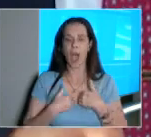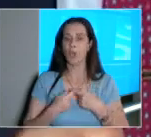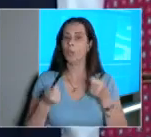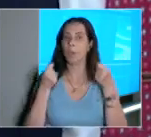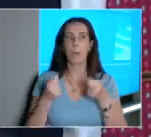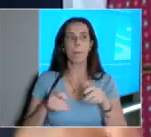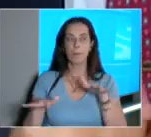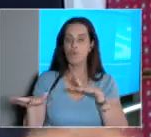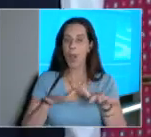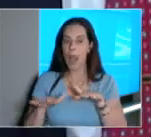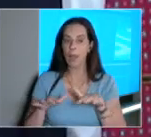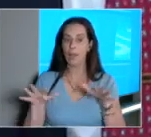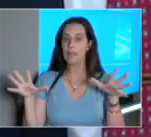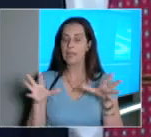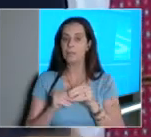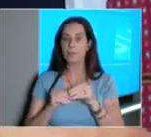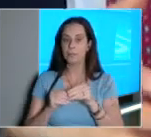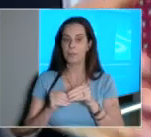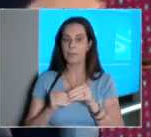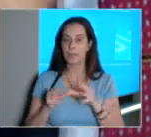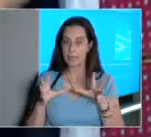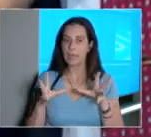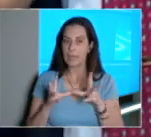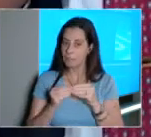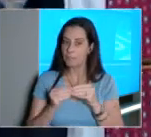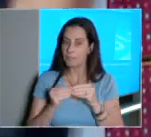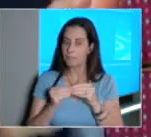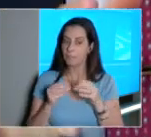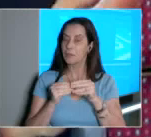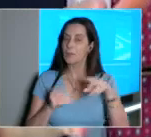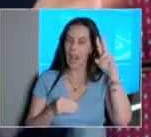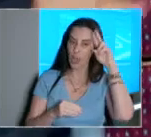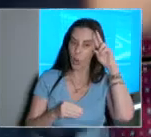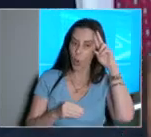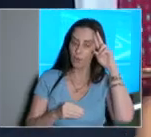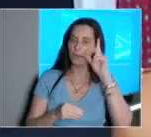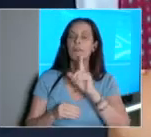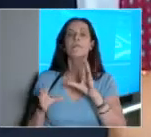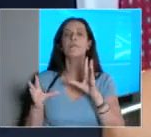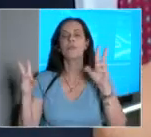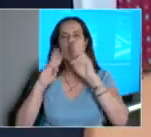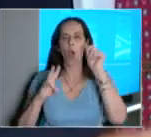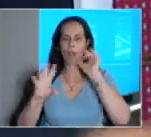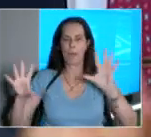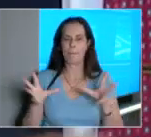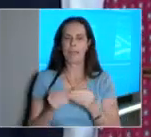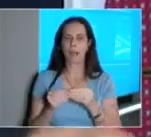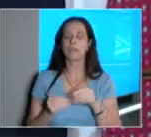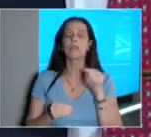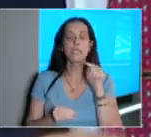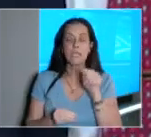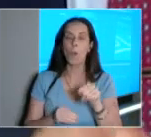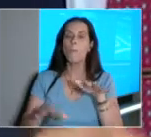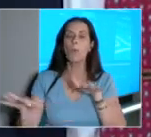נכפה ממשלה עם איחוד, עם הליכוד ועם כחול לבן, וזאת